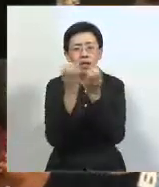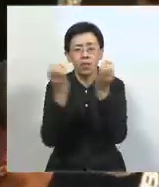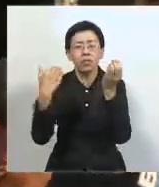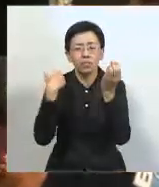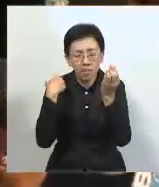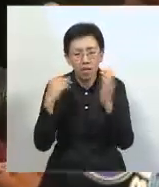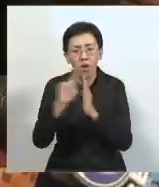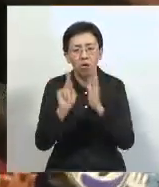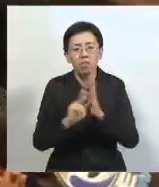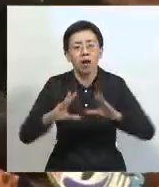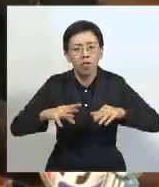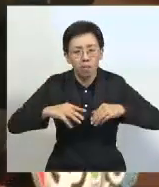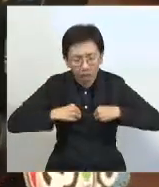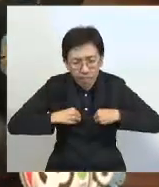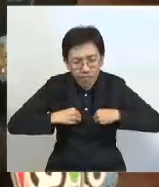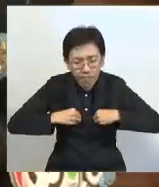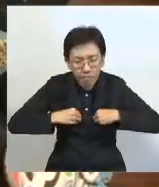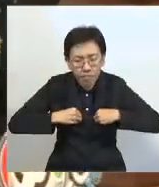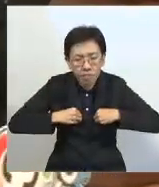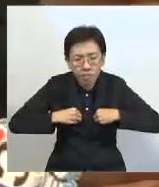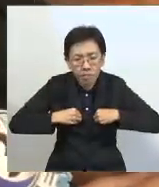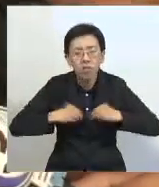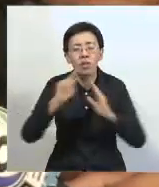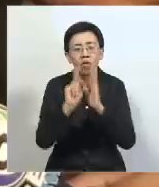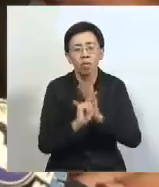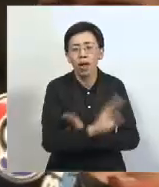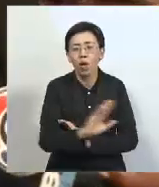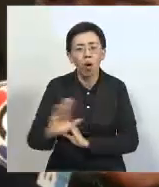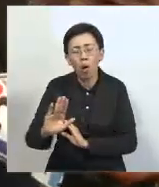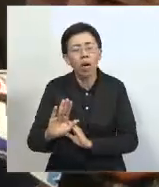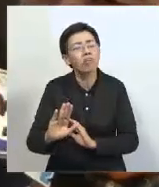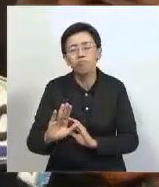เคารพกฎหมายของประเทศและของรัฐนั้นๆนะครับ